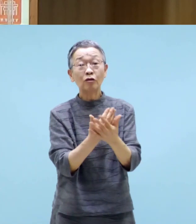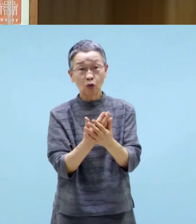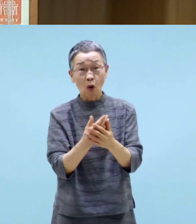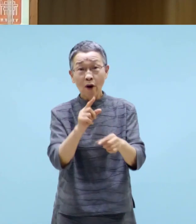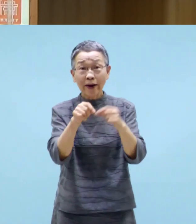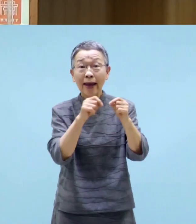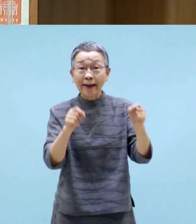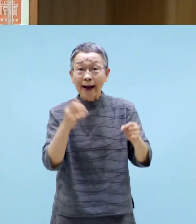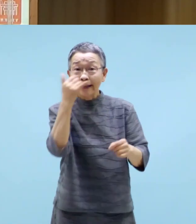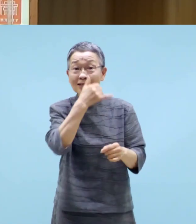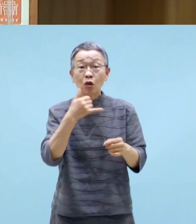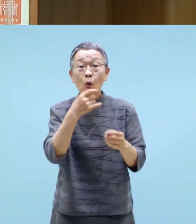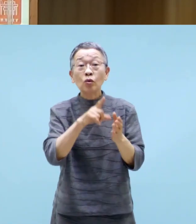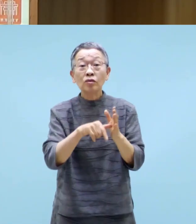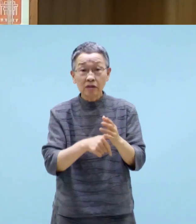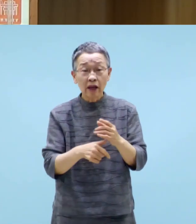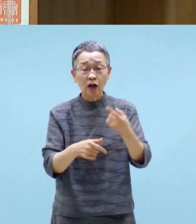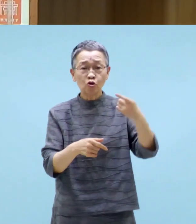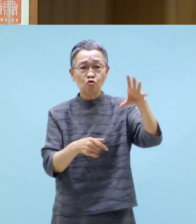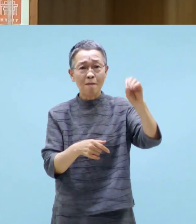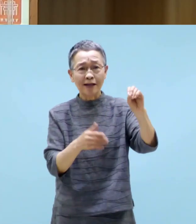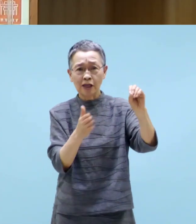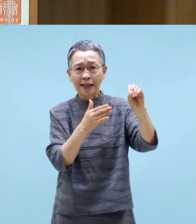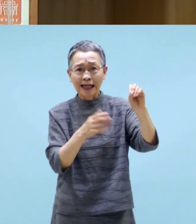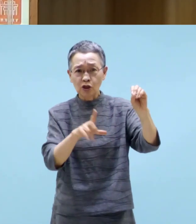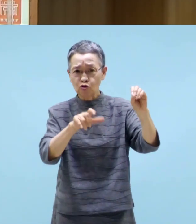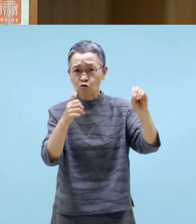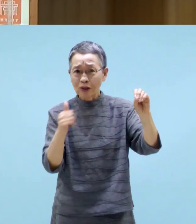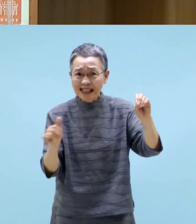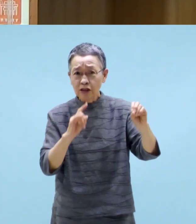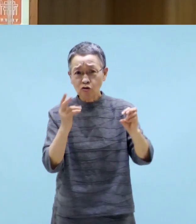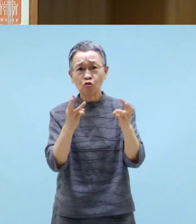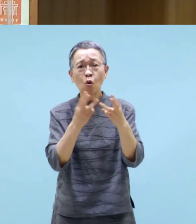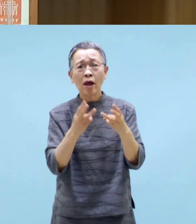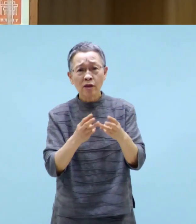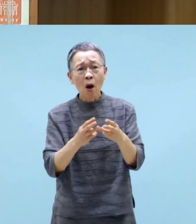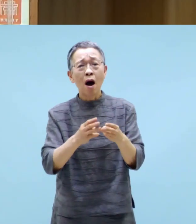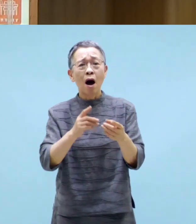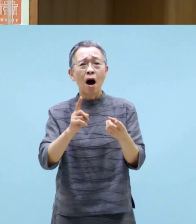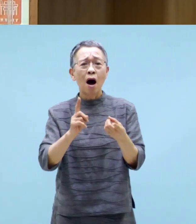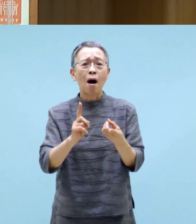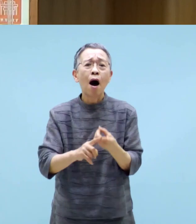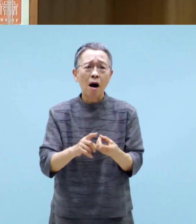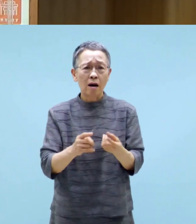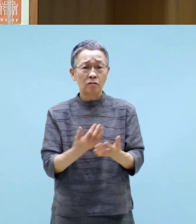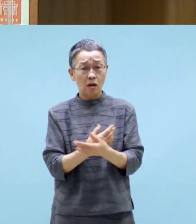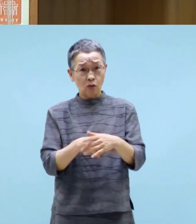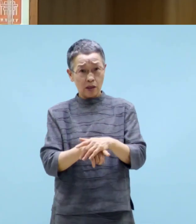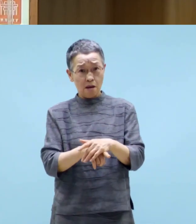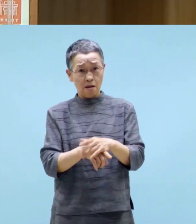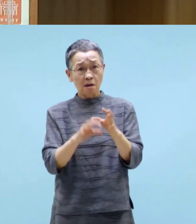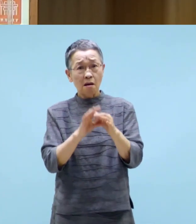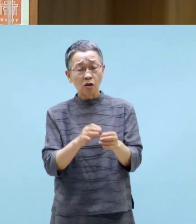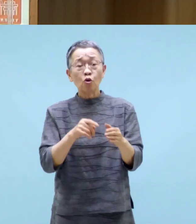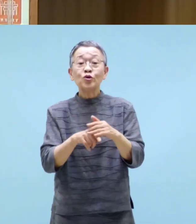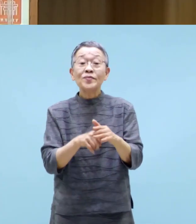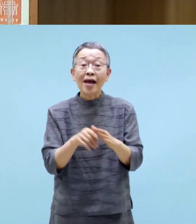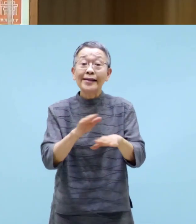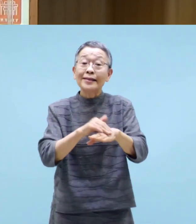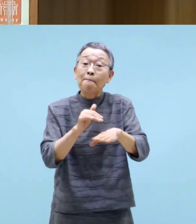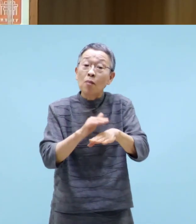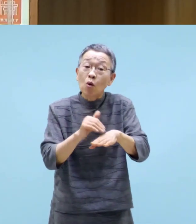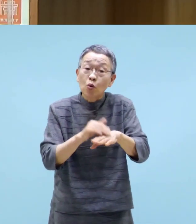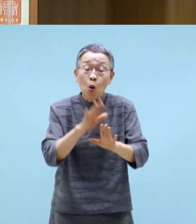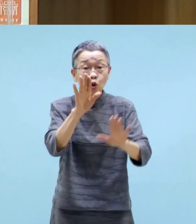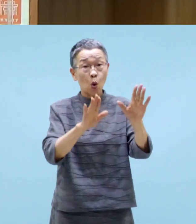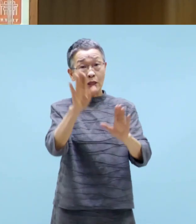人あたり15人というところに引っかかってくるというところはどうしてもあるんです。ですから、まあ、そういう意味ではあの札幌の状況というのを当